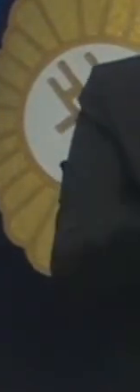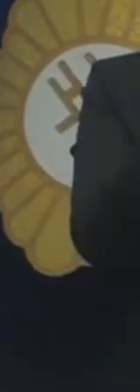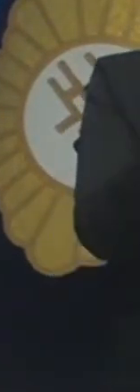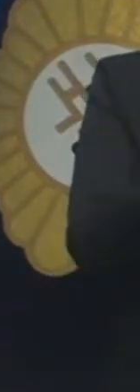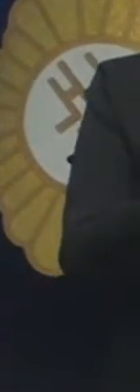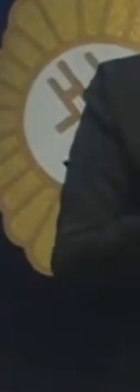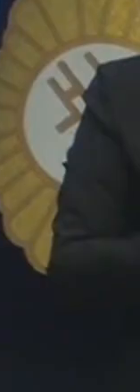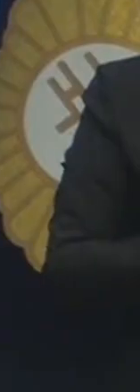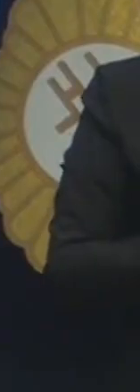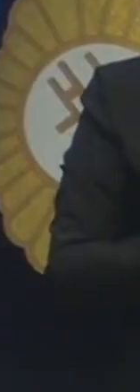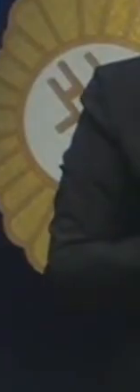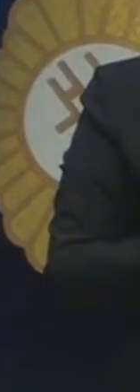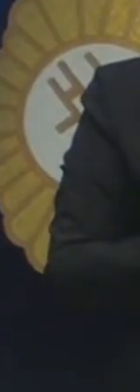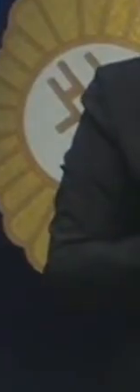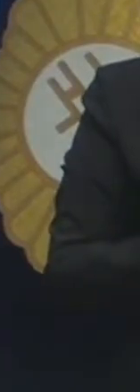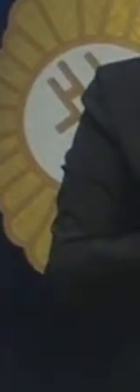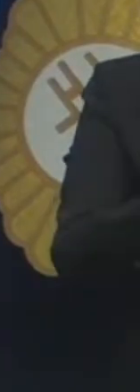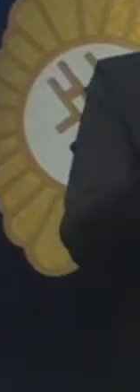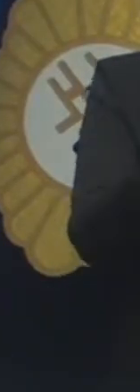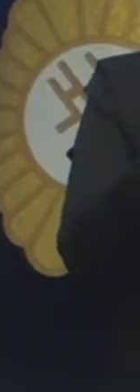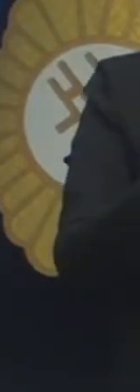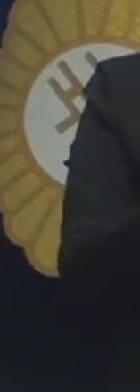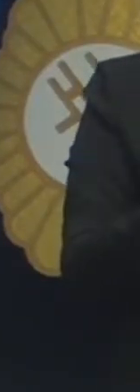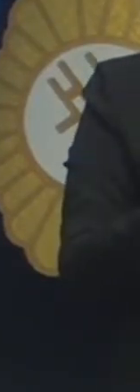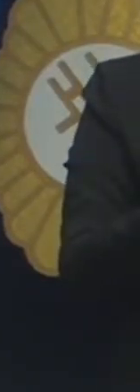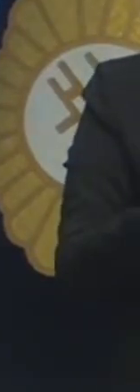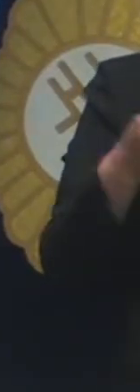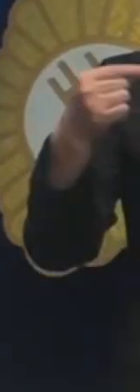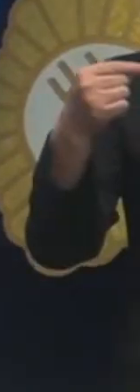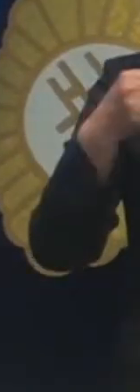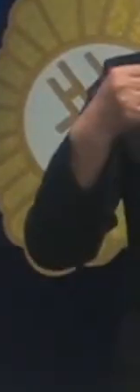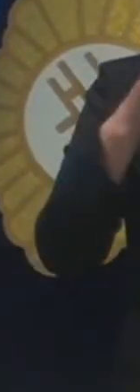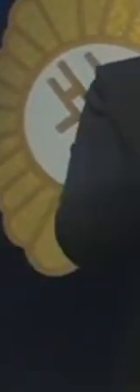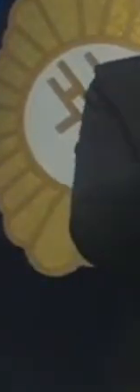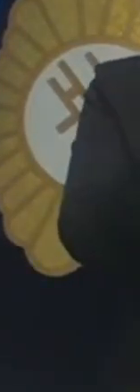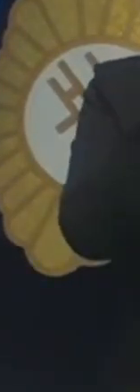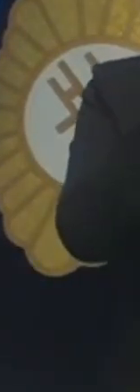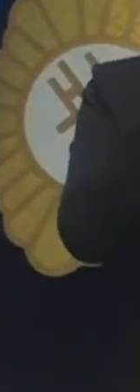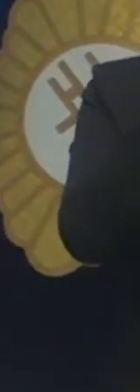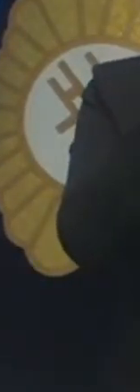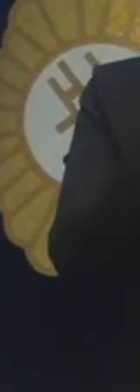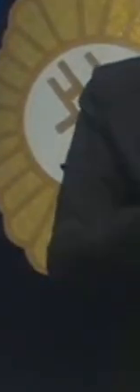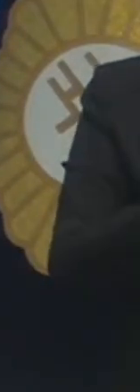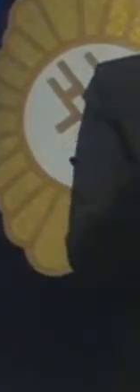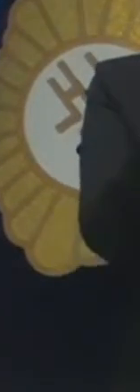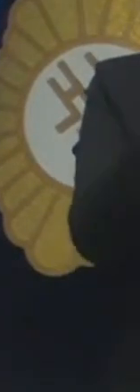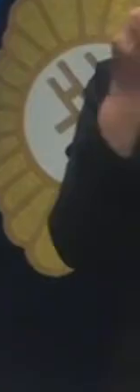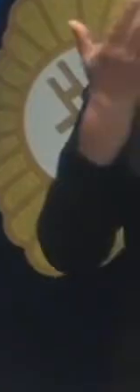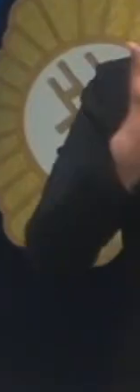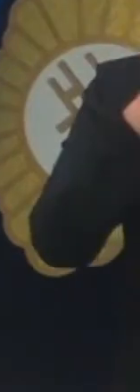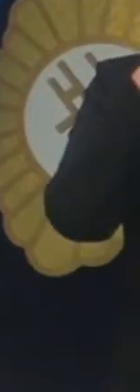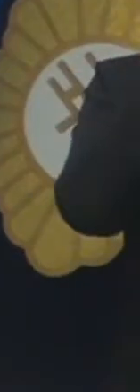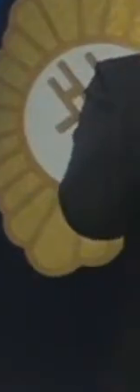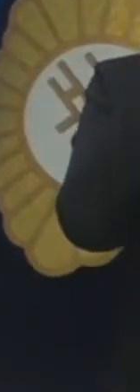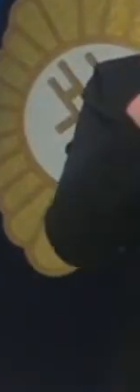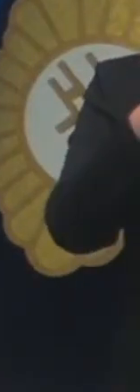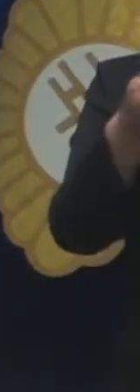저희 입점변조협의회는 단체 구속권과 교섭권이 없는 비인정 단체, 비인가